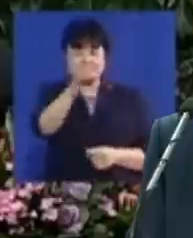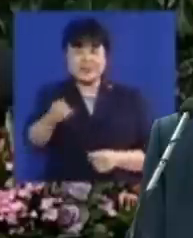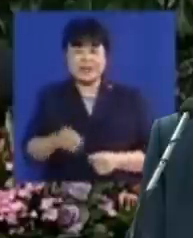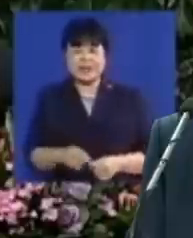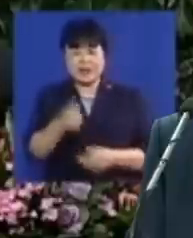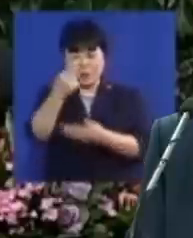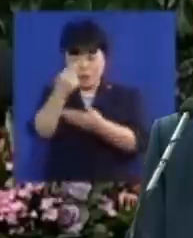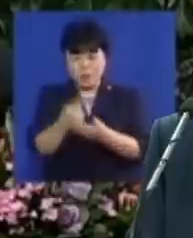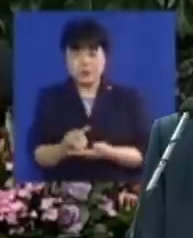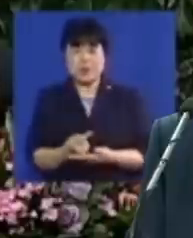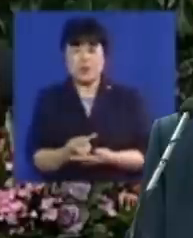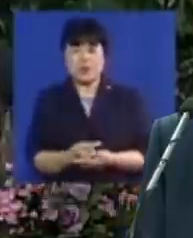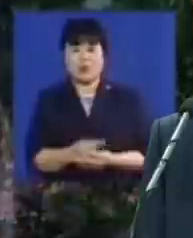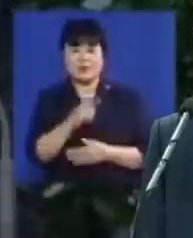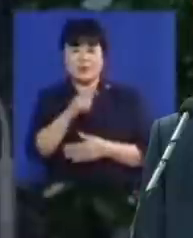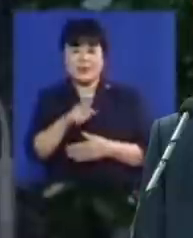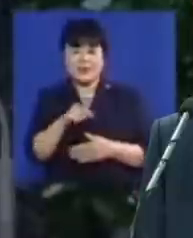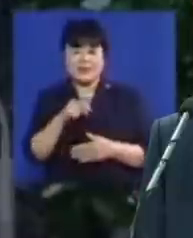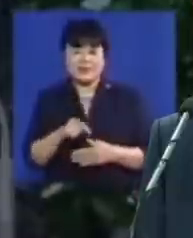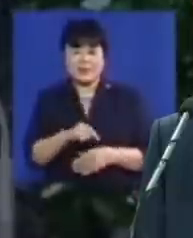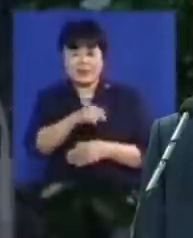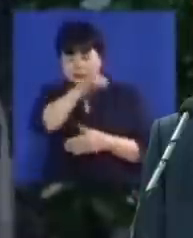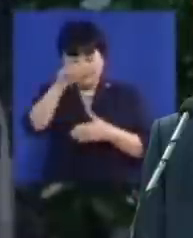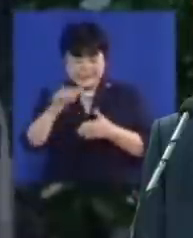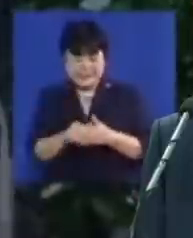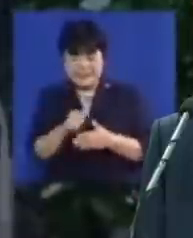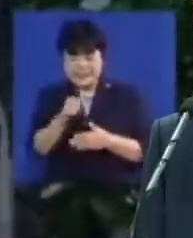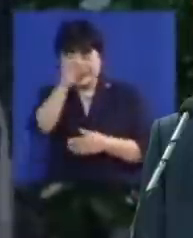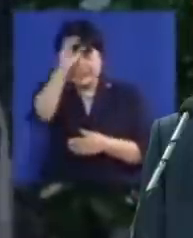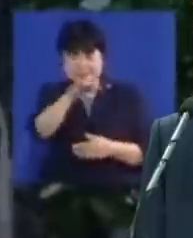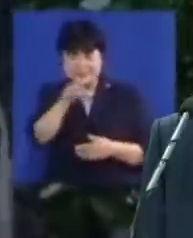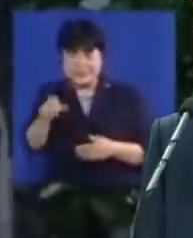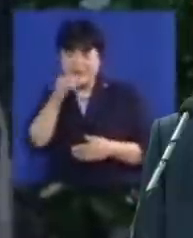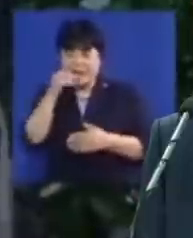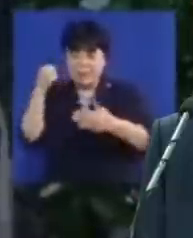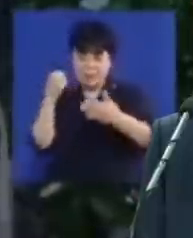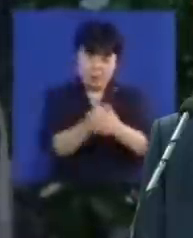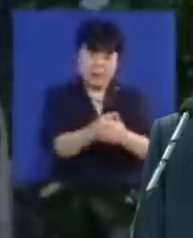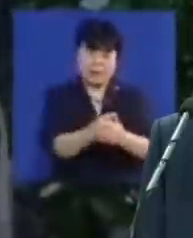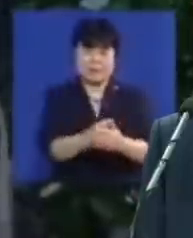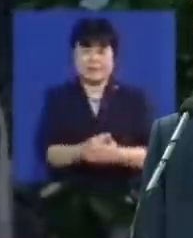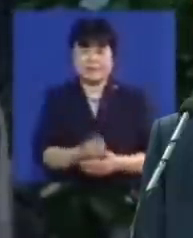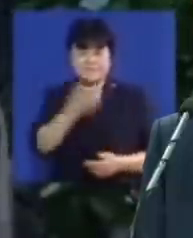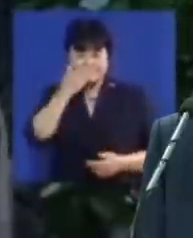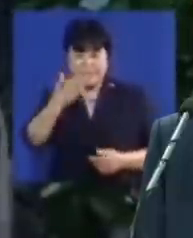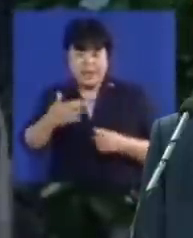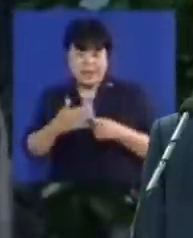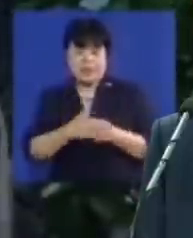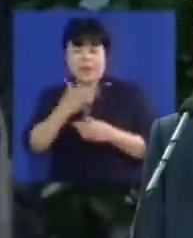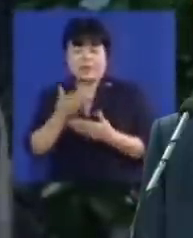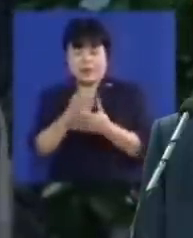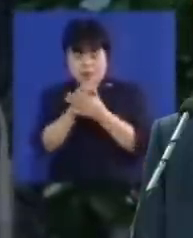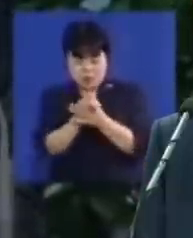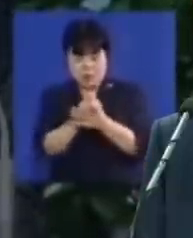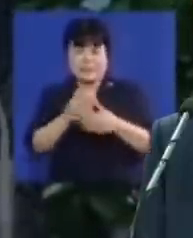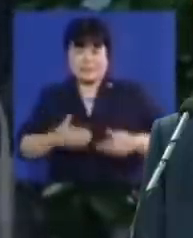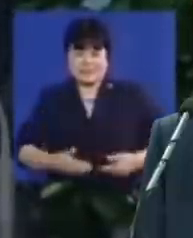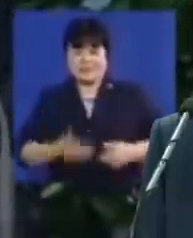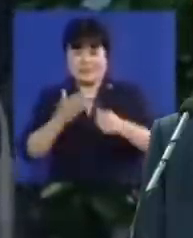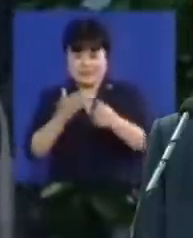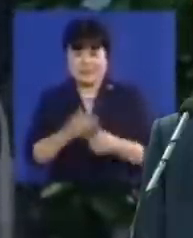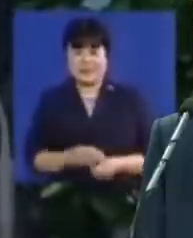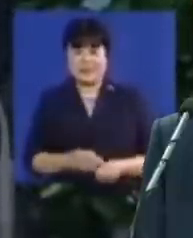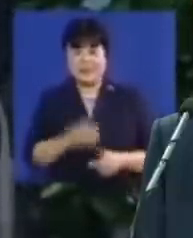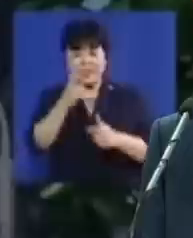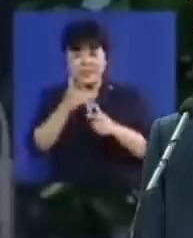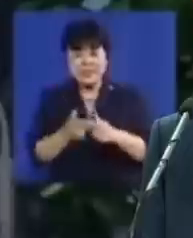모실 뿐 아니라 내 인생을 십자가에 못 박을 수 있도록 도와달라고 주님께 기도해야 되겠습니다.